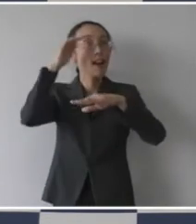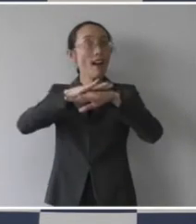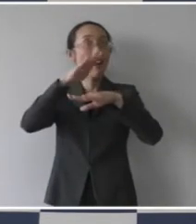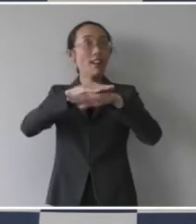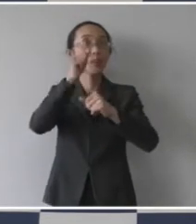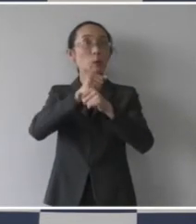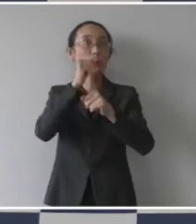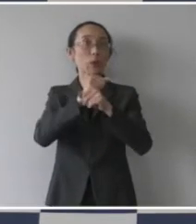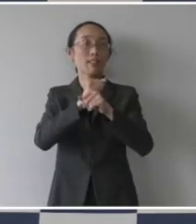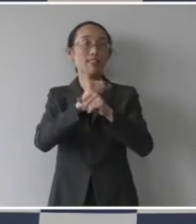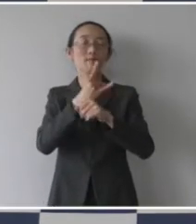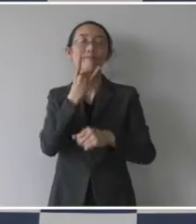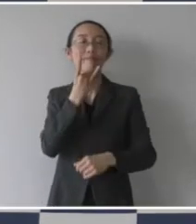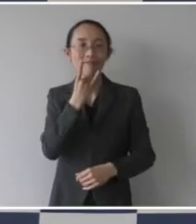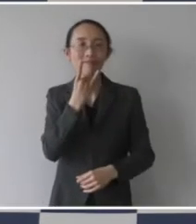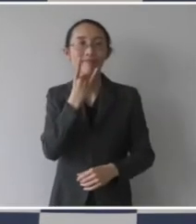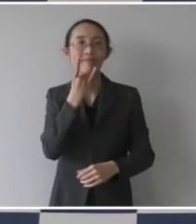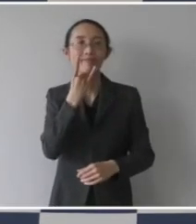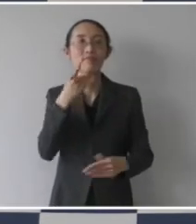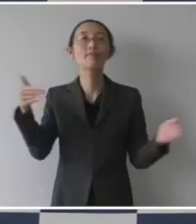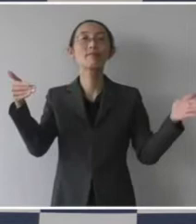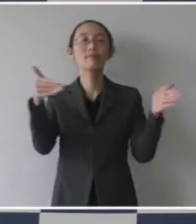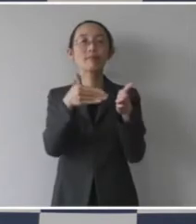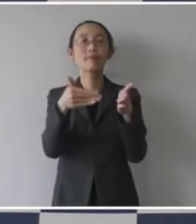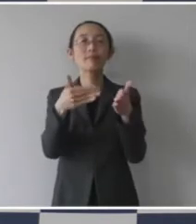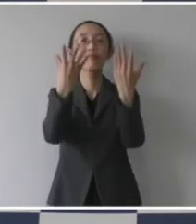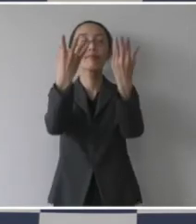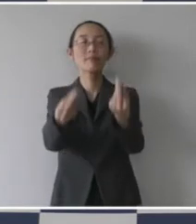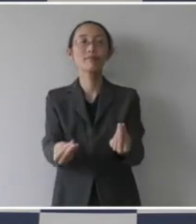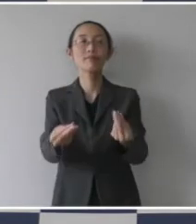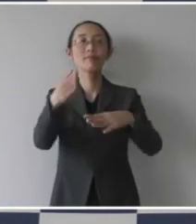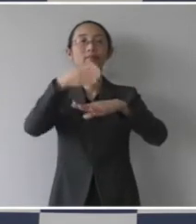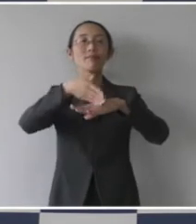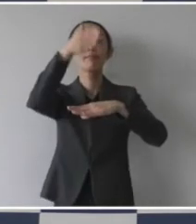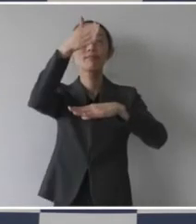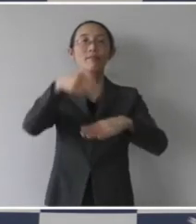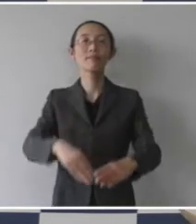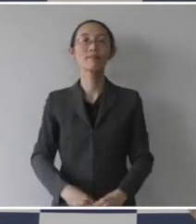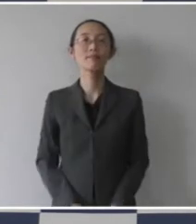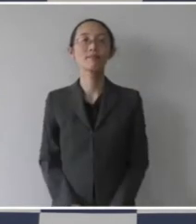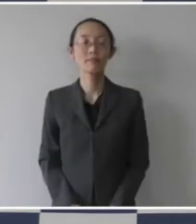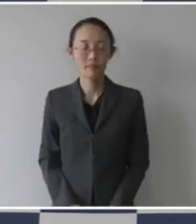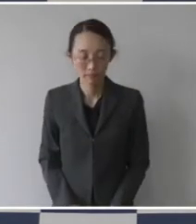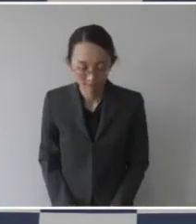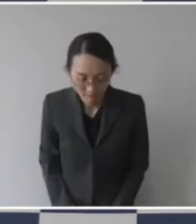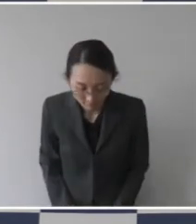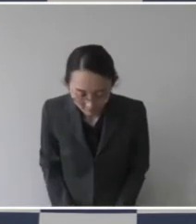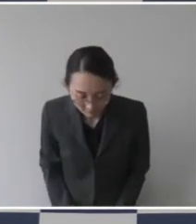待をしたいなと思います。 以上をもちまして、終了させていただきます。本日はありがとうございました。